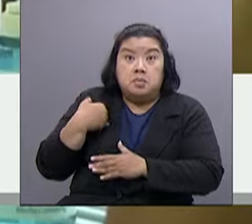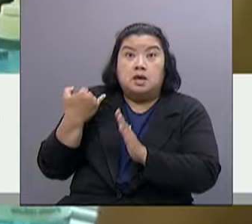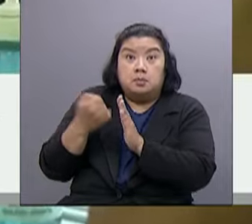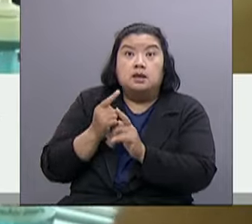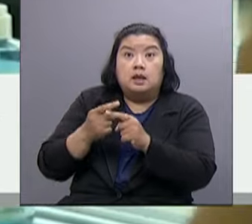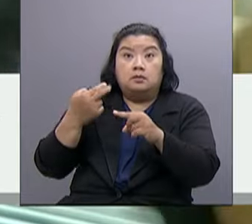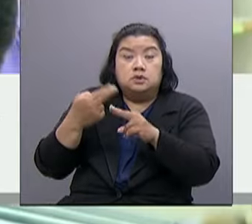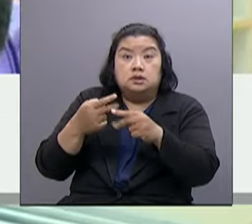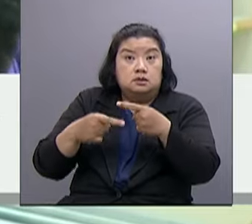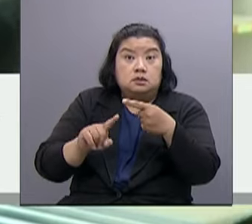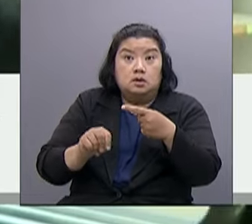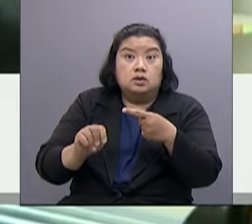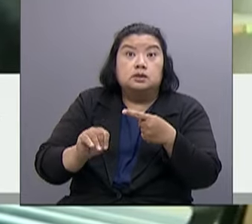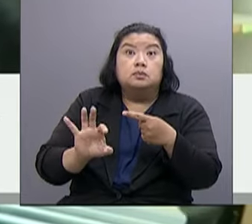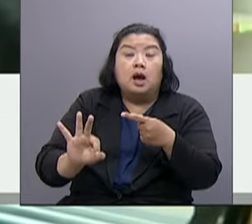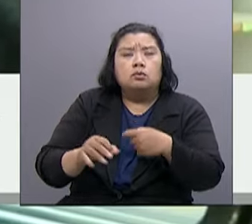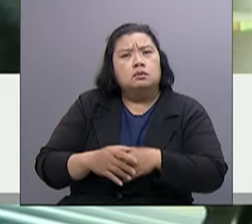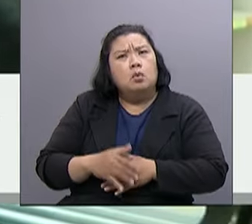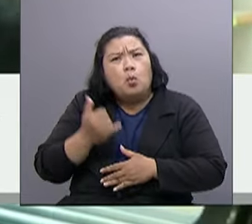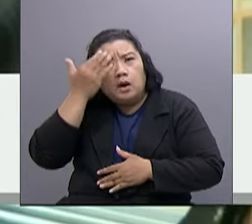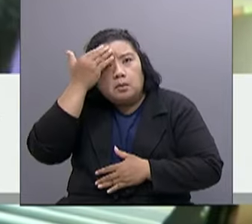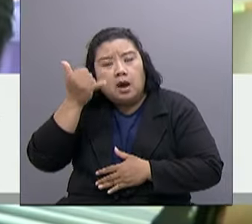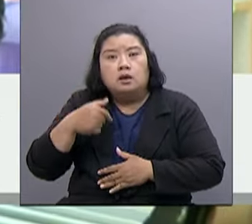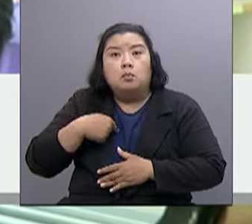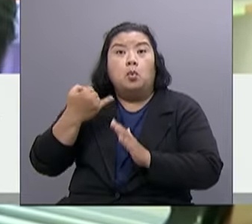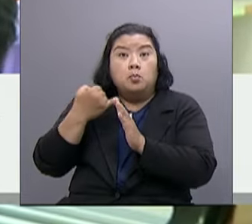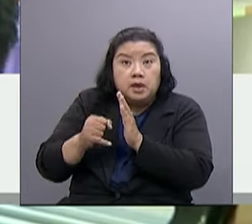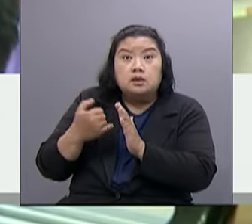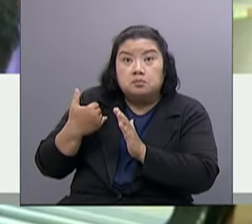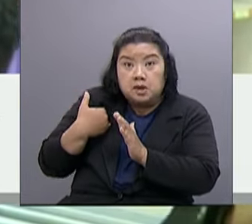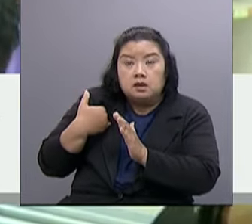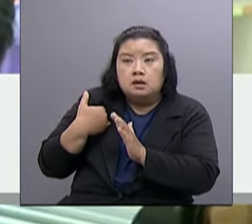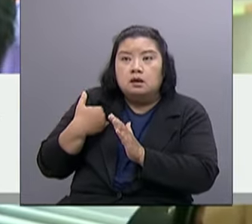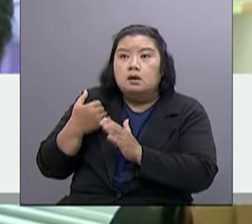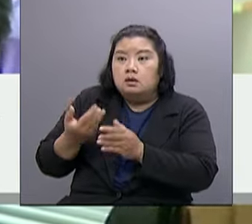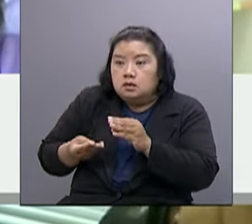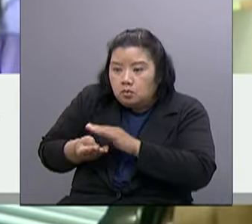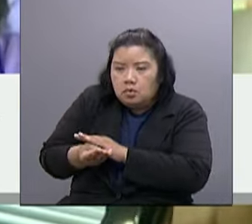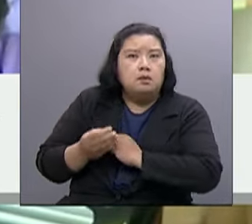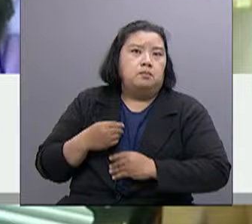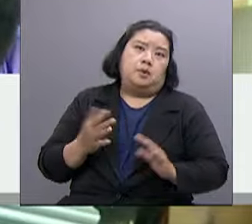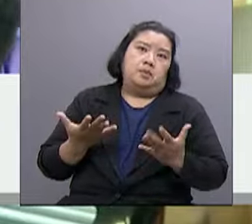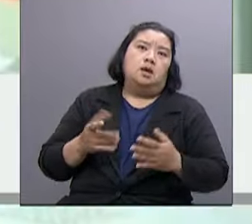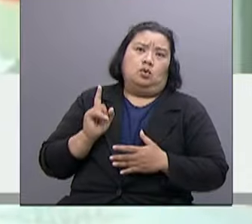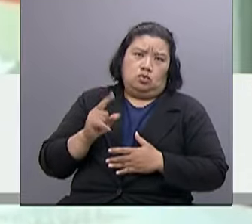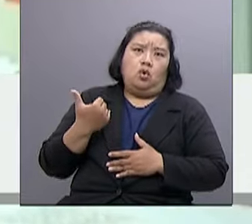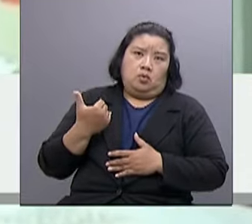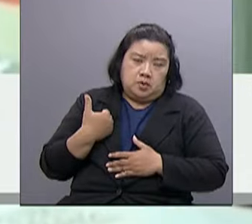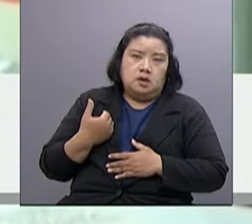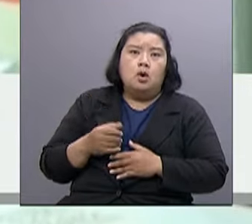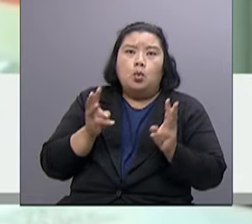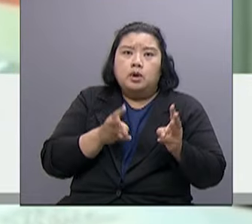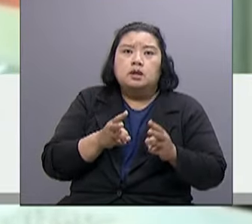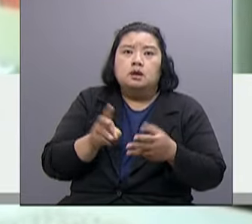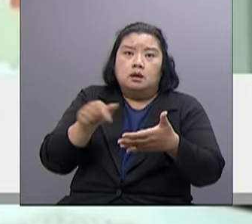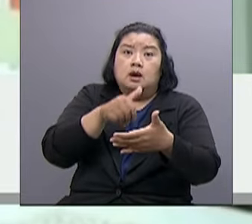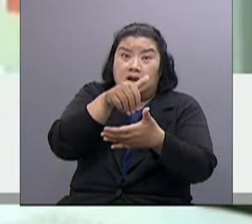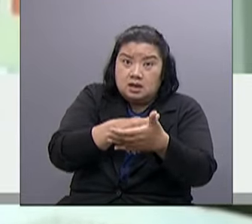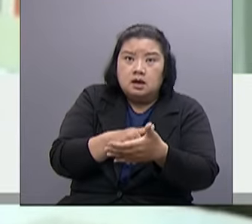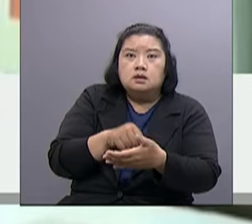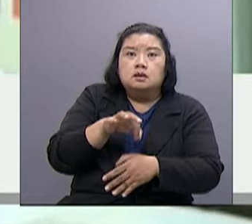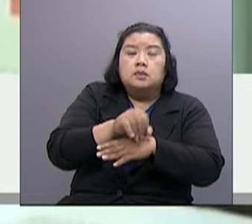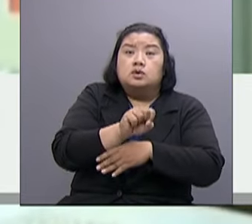ามข้อสังเกตไม่อาจพิสูจน์ได้ว่าเป็นการหัวหรือบล็อกโหวตค่ะแล้วที่สำคัญยังต้องผ่านกระบวนการเลือกรอบแบ่งสายเลือก